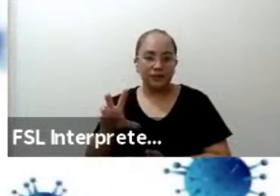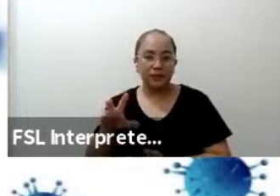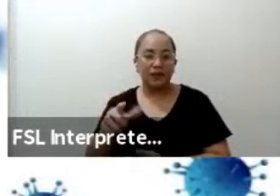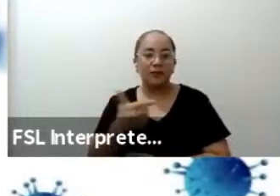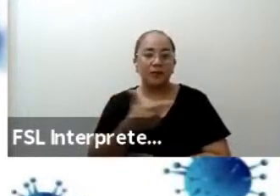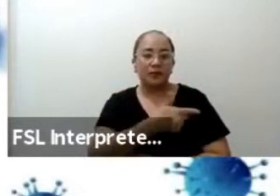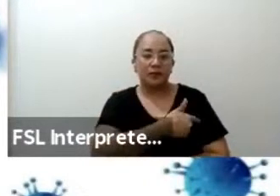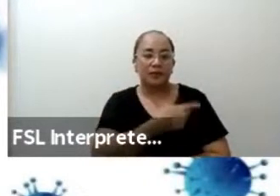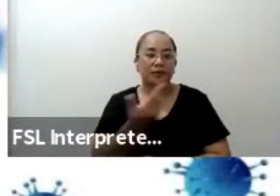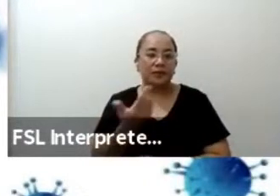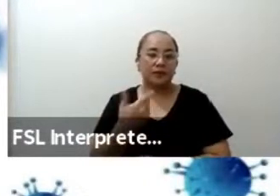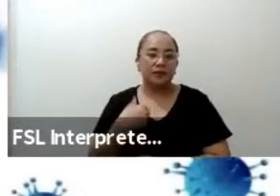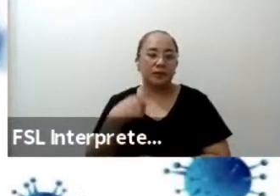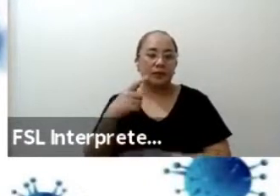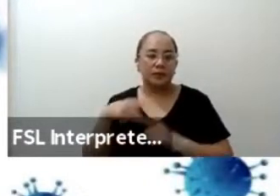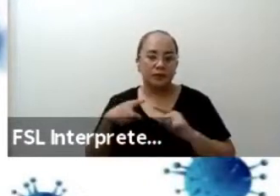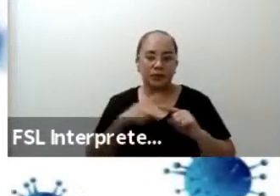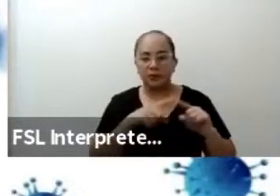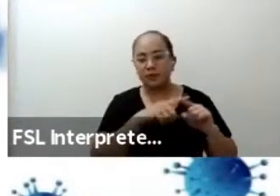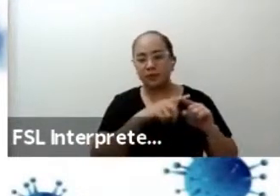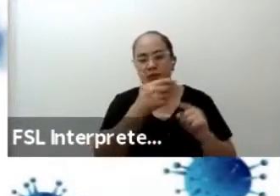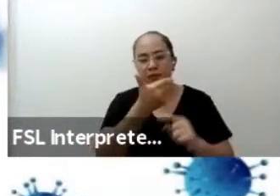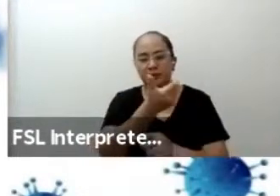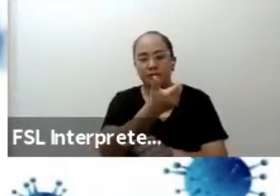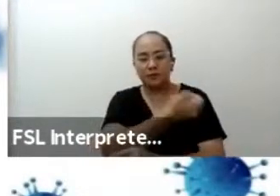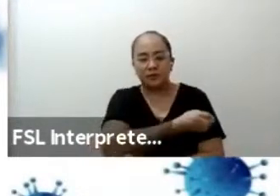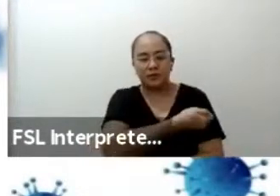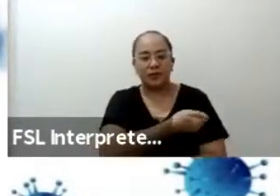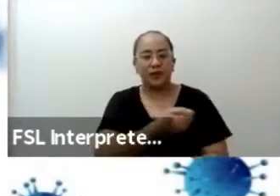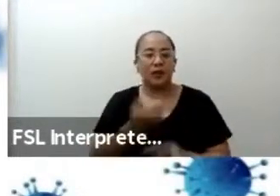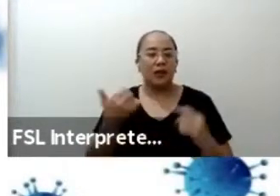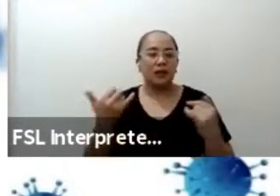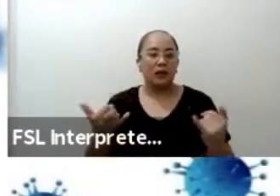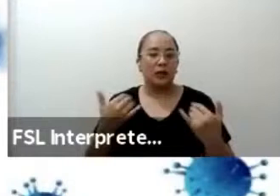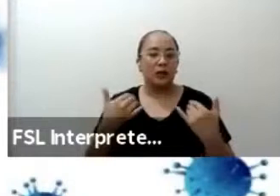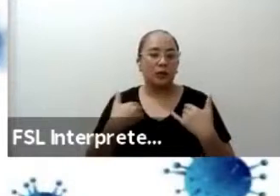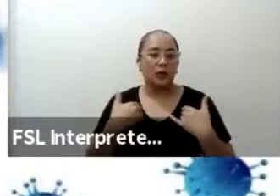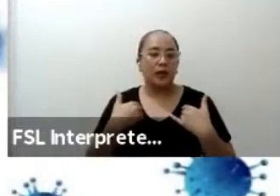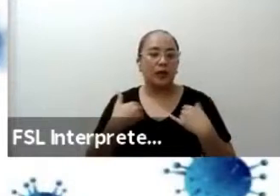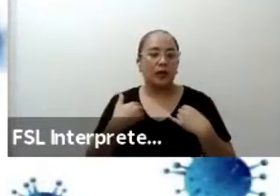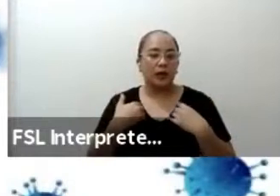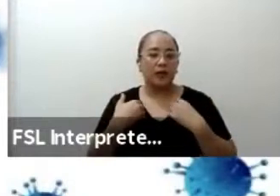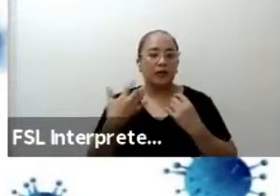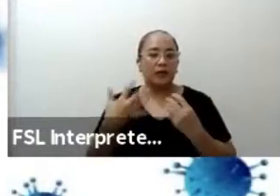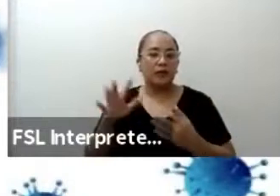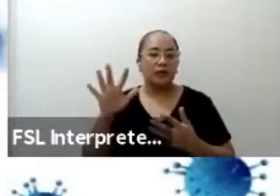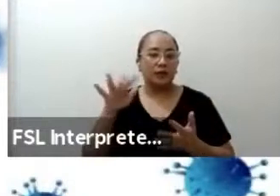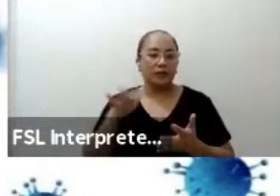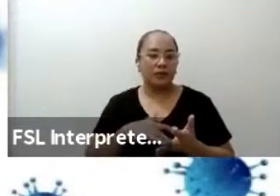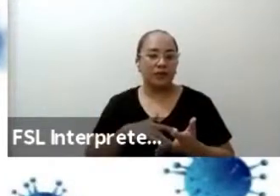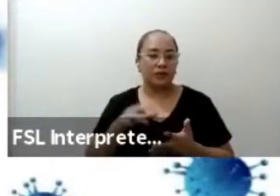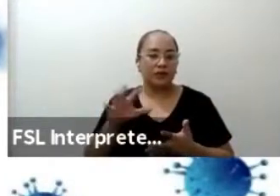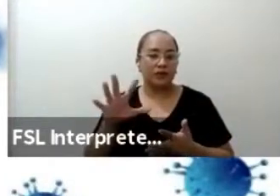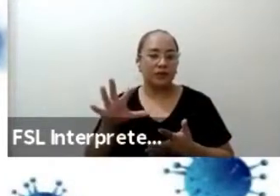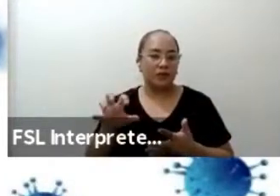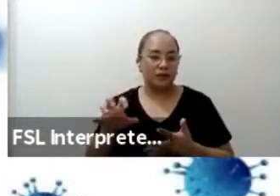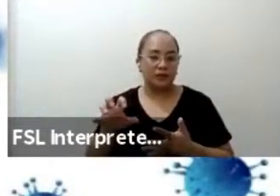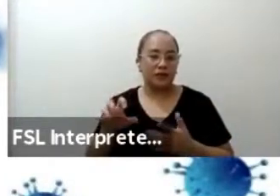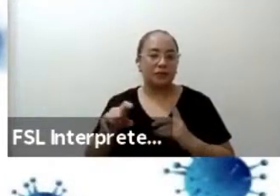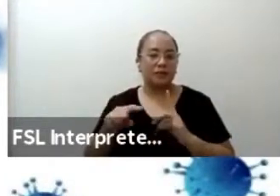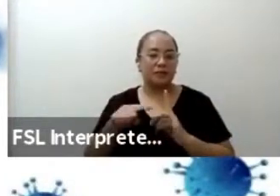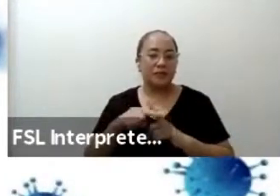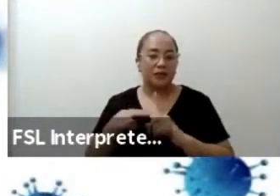doses of various vaccines. As of now, we actually have 5,500